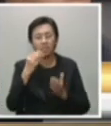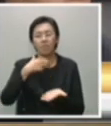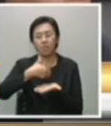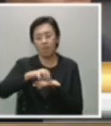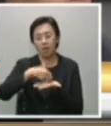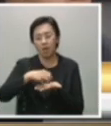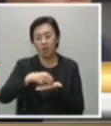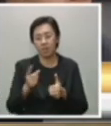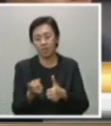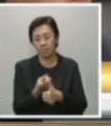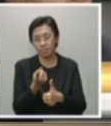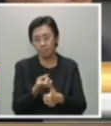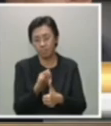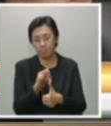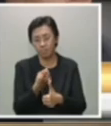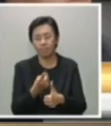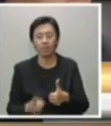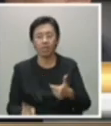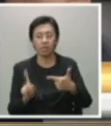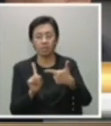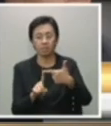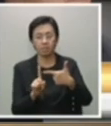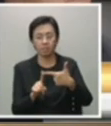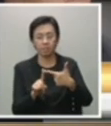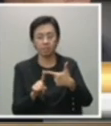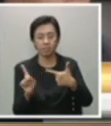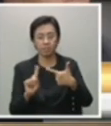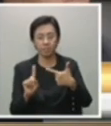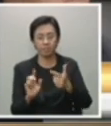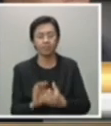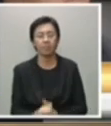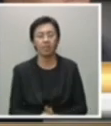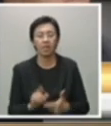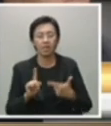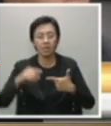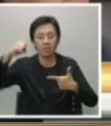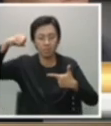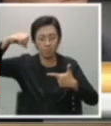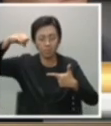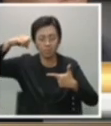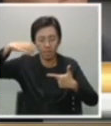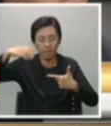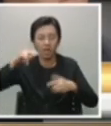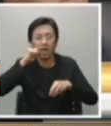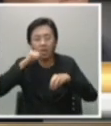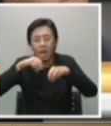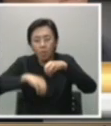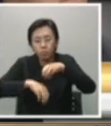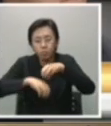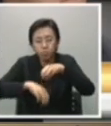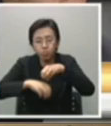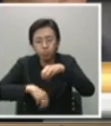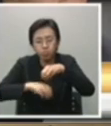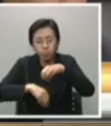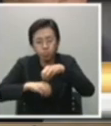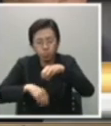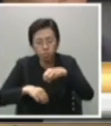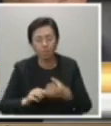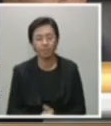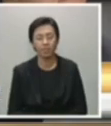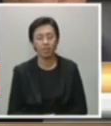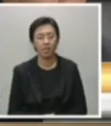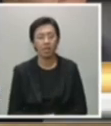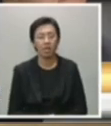ธานเรื่องแรกเรื่องที่สองก็คือเรื่องการใช้กระแสไฟฟ้าและน้ำประปาของกองทบ